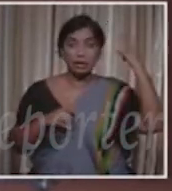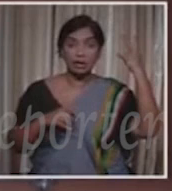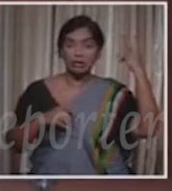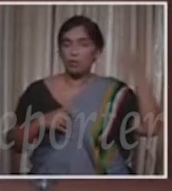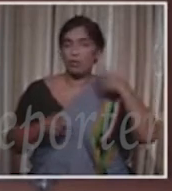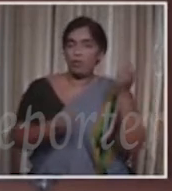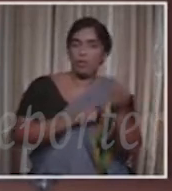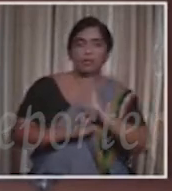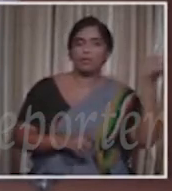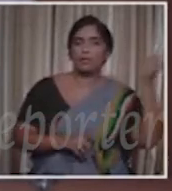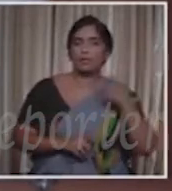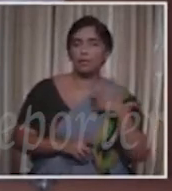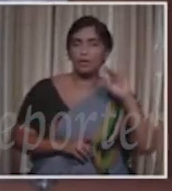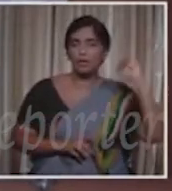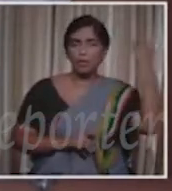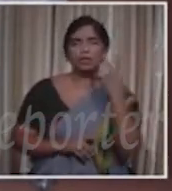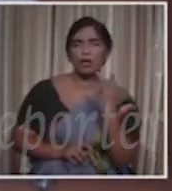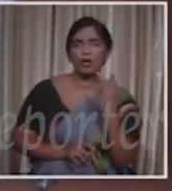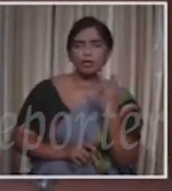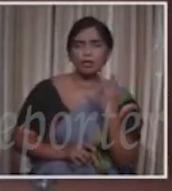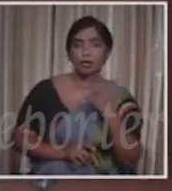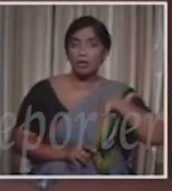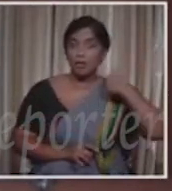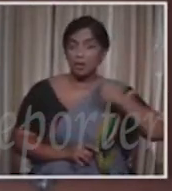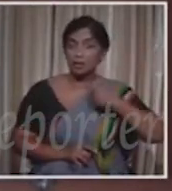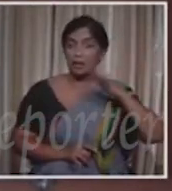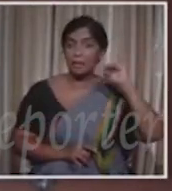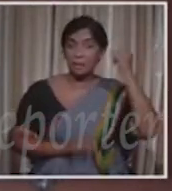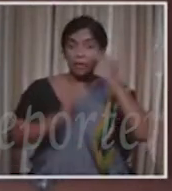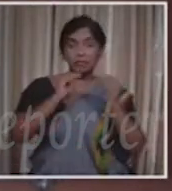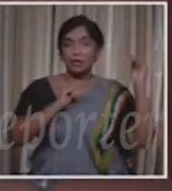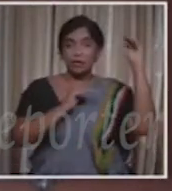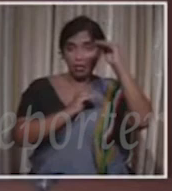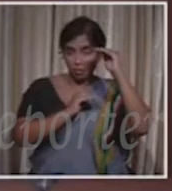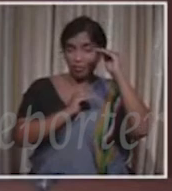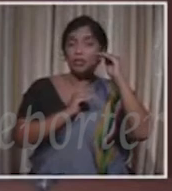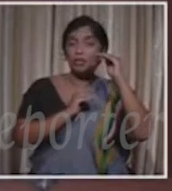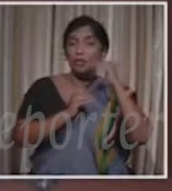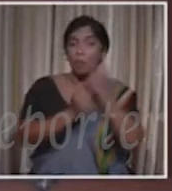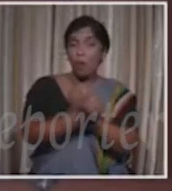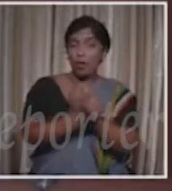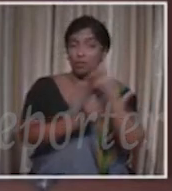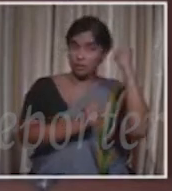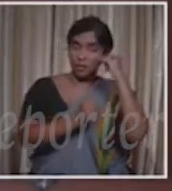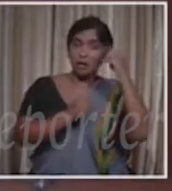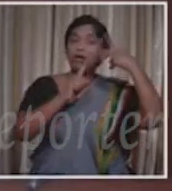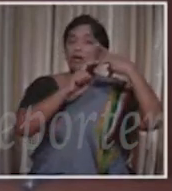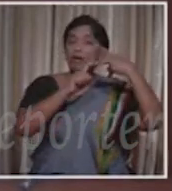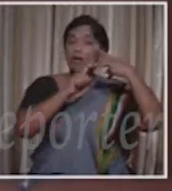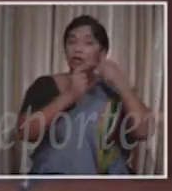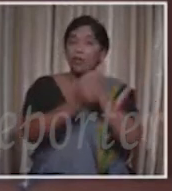ගනිමින් තිබුණා වෝට ගෙනල්ලා තිබුණා කඳුළු ගෑස් මේ එල්ල කිරීම සඳහා සූදානම් කළා තිබුණා මට ඉහලින් දෙන්න කිව්වා ගහන්න එපයි